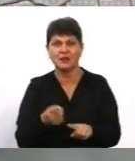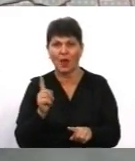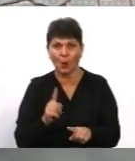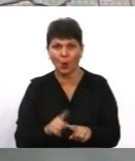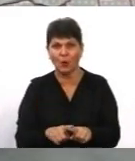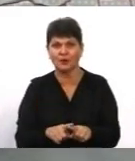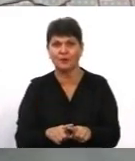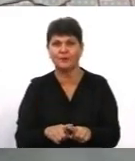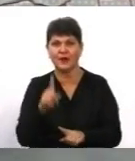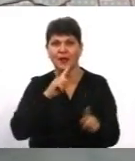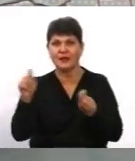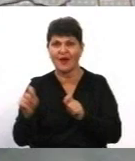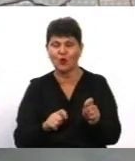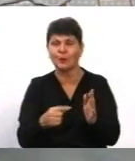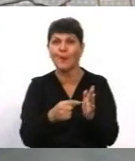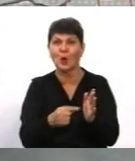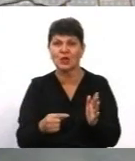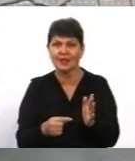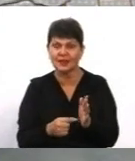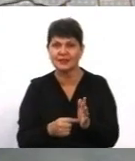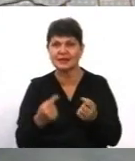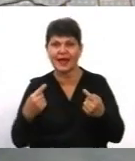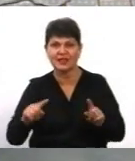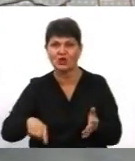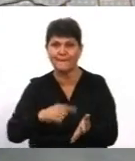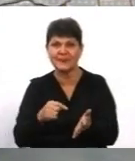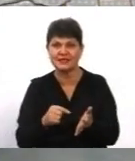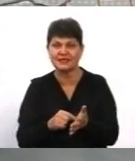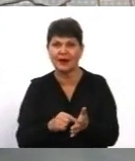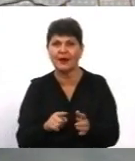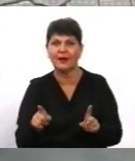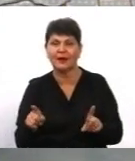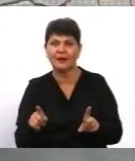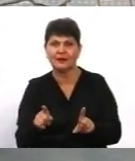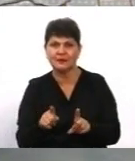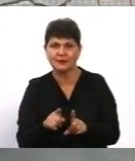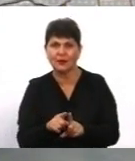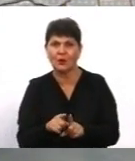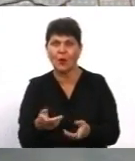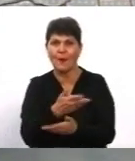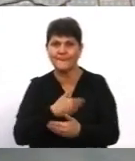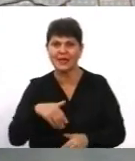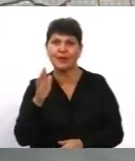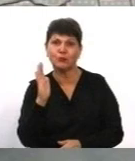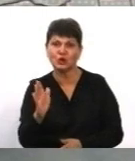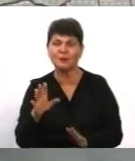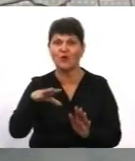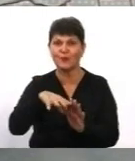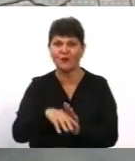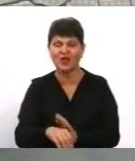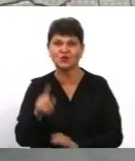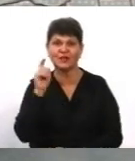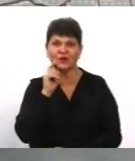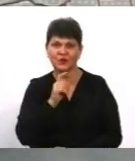на форумі поділилися інші міста от такою методологією. Я думаю, що ми її будемо впроваджувати в Вінниці, так як в